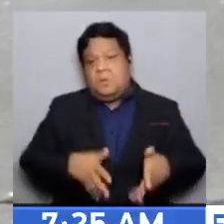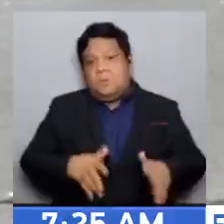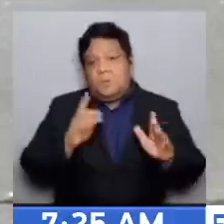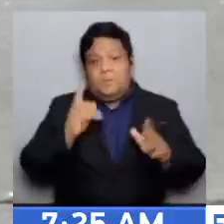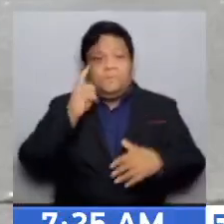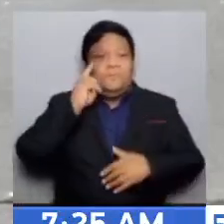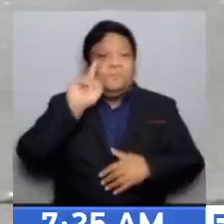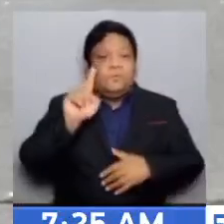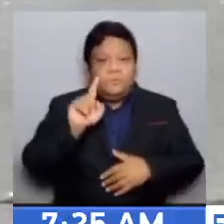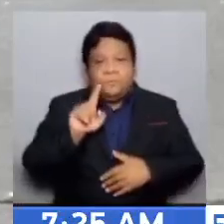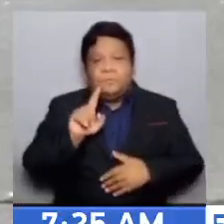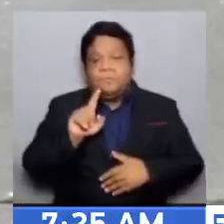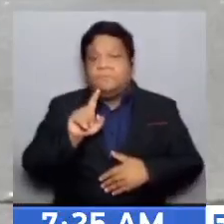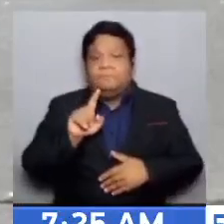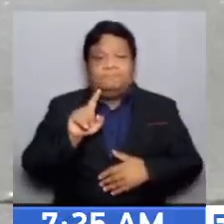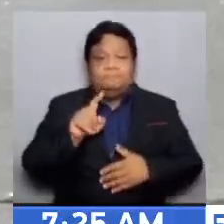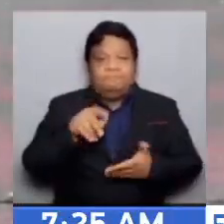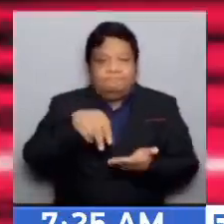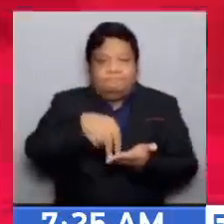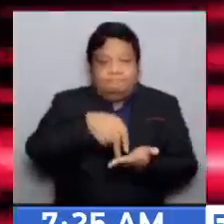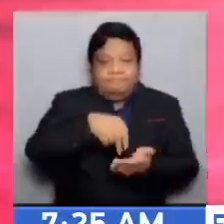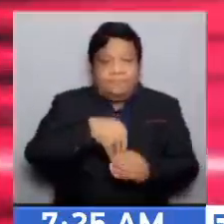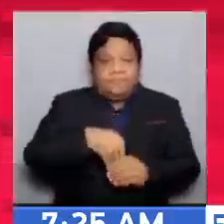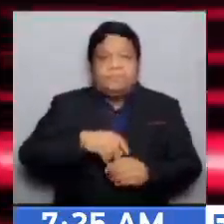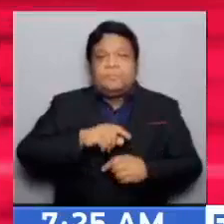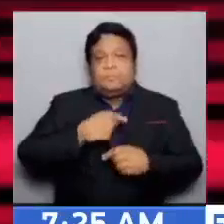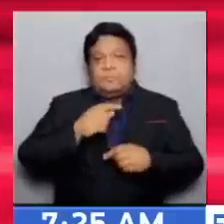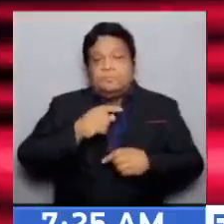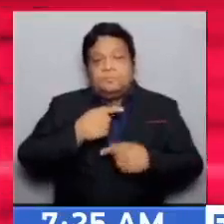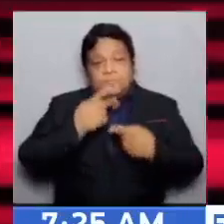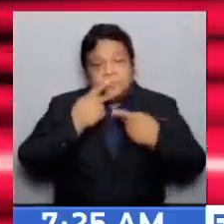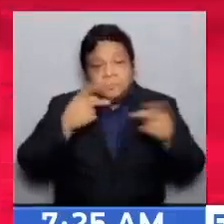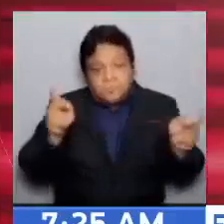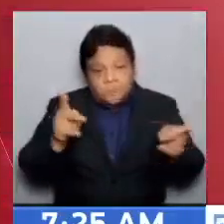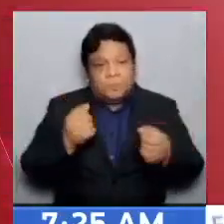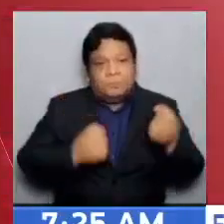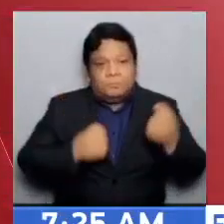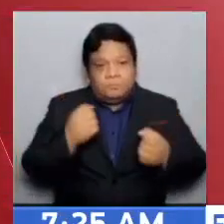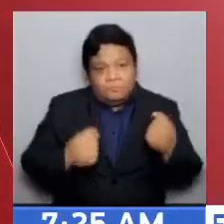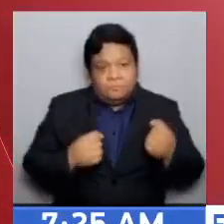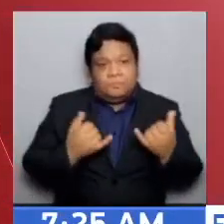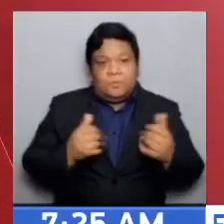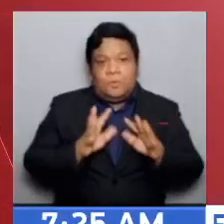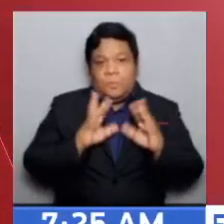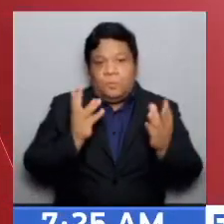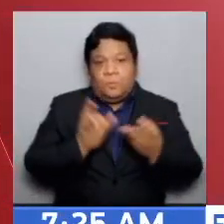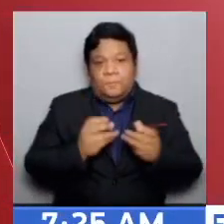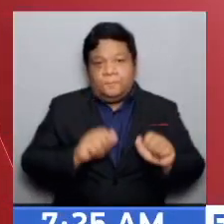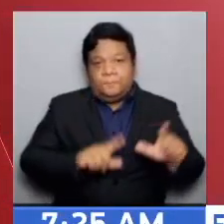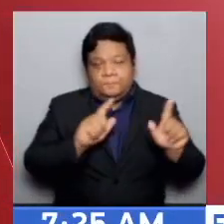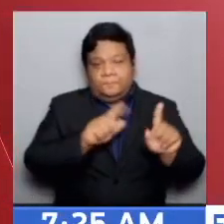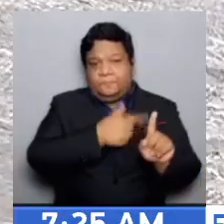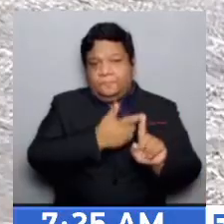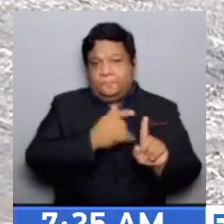pampublikong sasakyan. Mula sa Commonwealth, mag-report po ang ating kasamang si James Agustin. James?